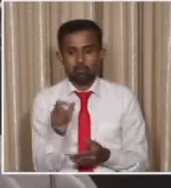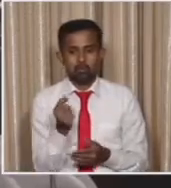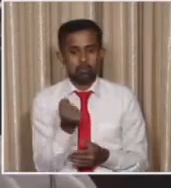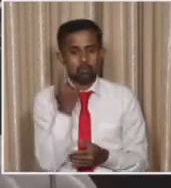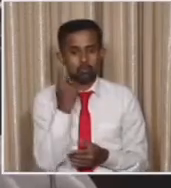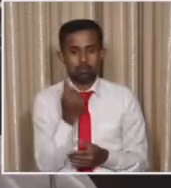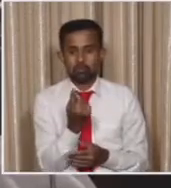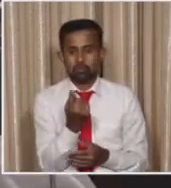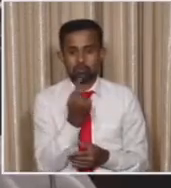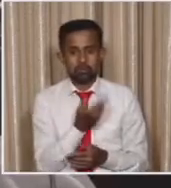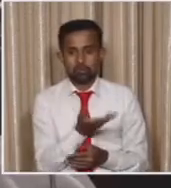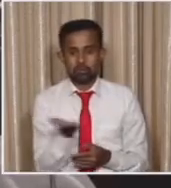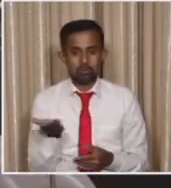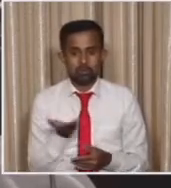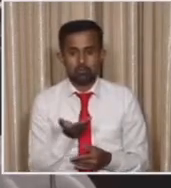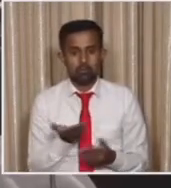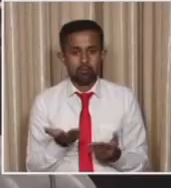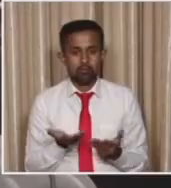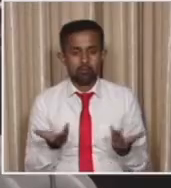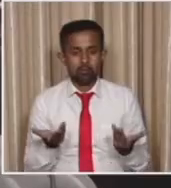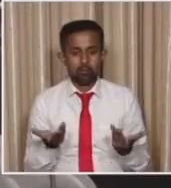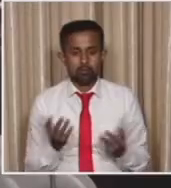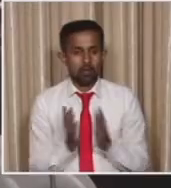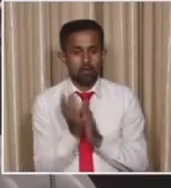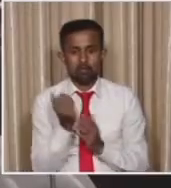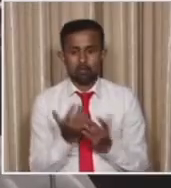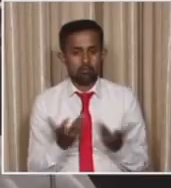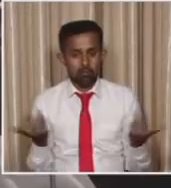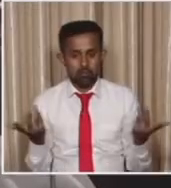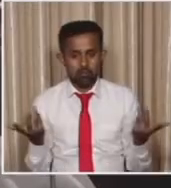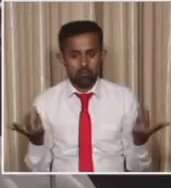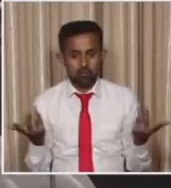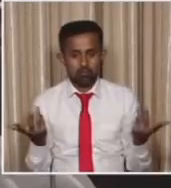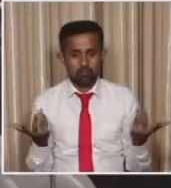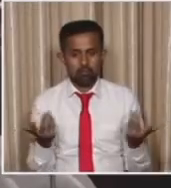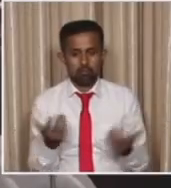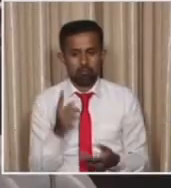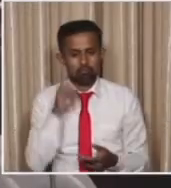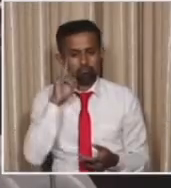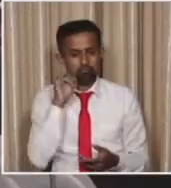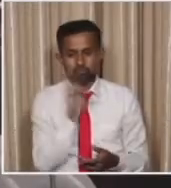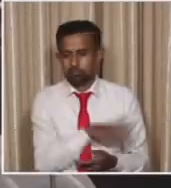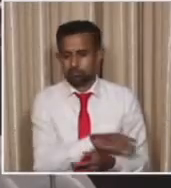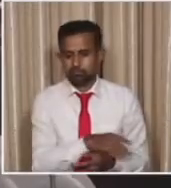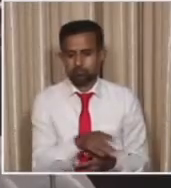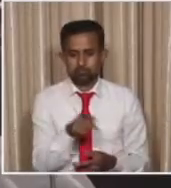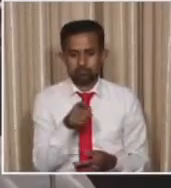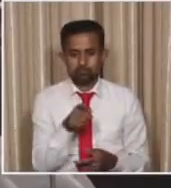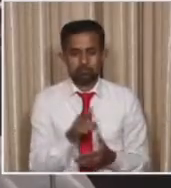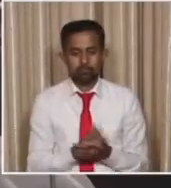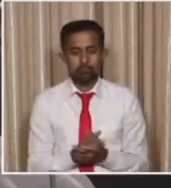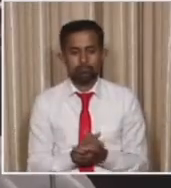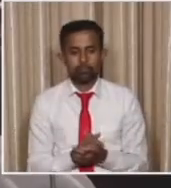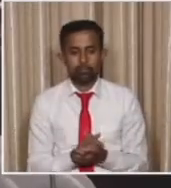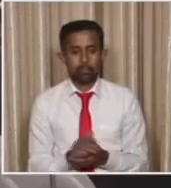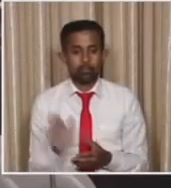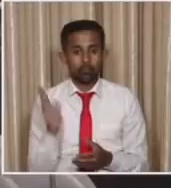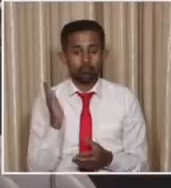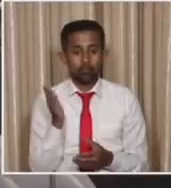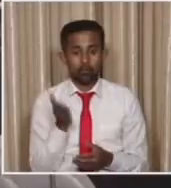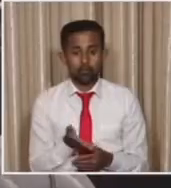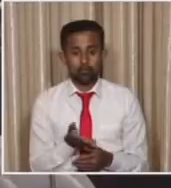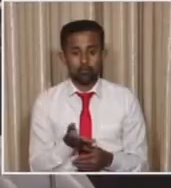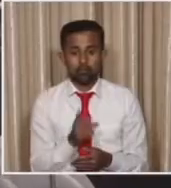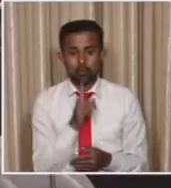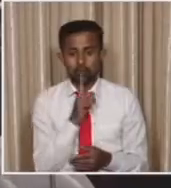yojana keranne me sabavi di mama itanin ay, ema itiak tieno kiela. Eka itamu pelikulen api behar keranawa. Ek nisa amam visheshem me